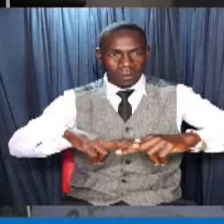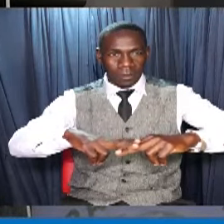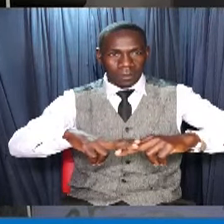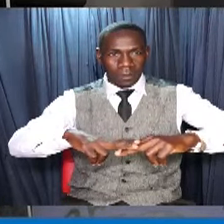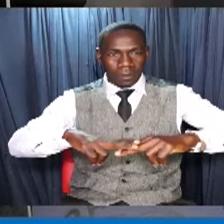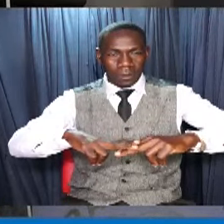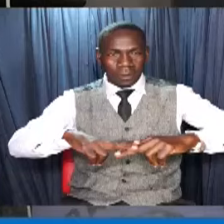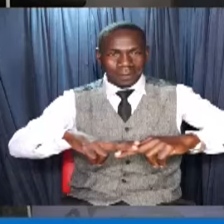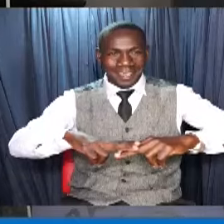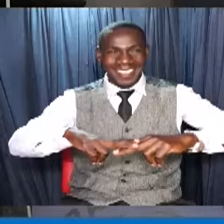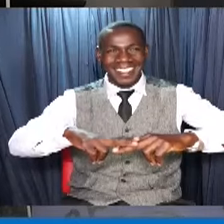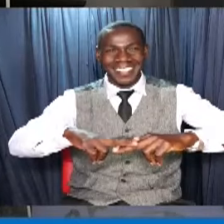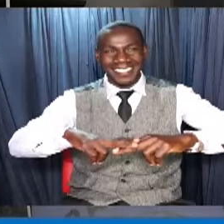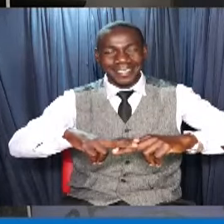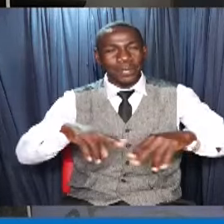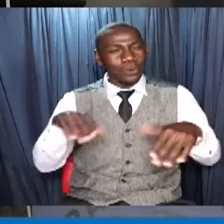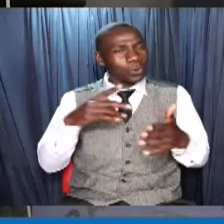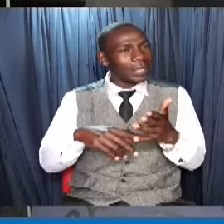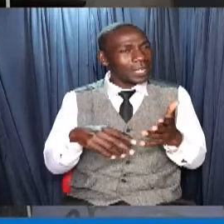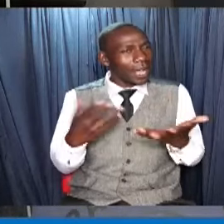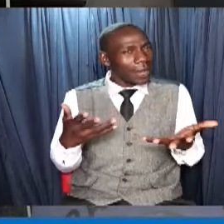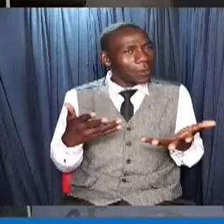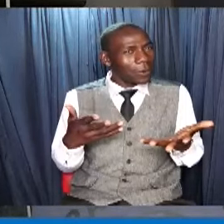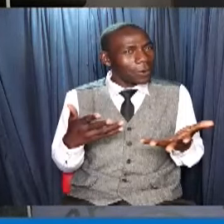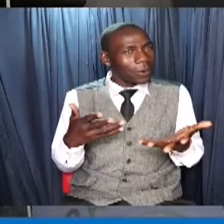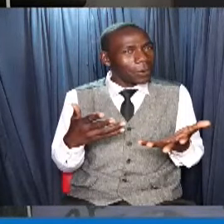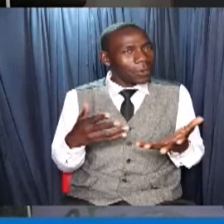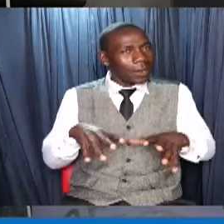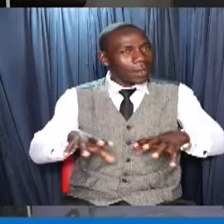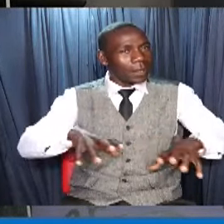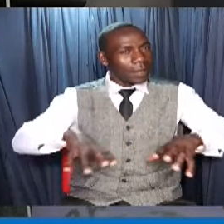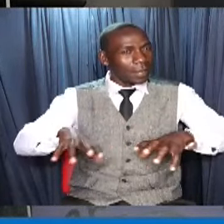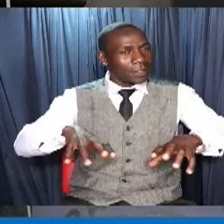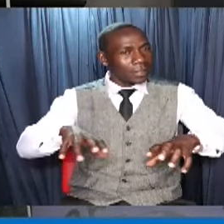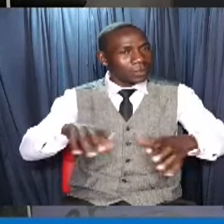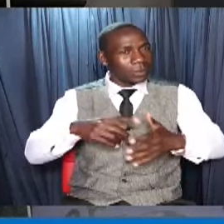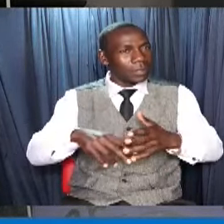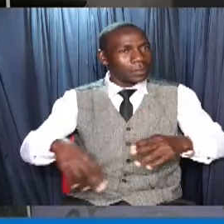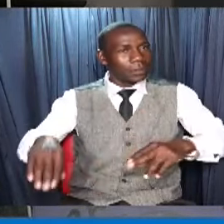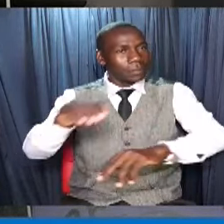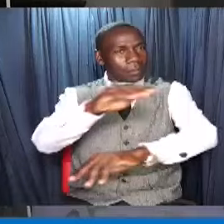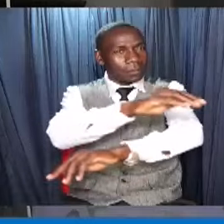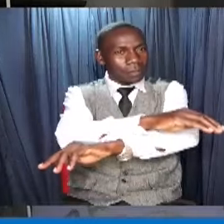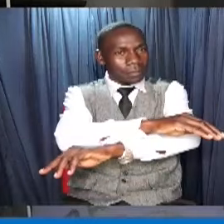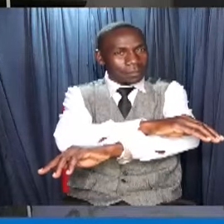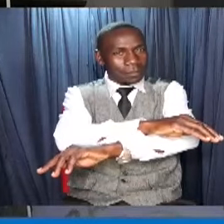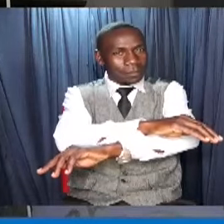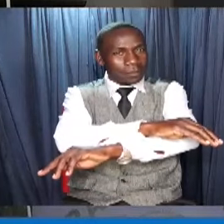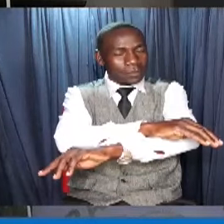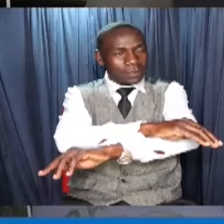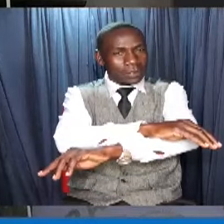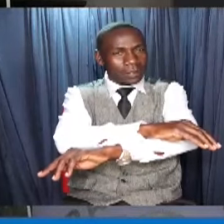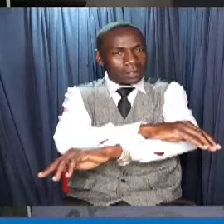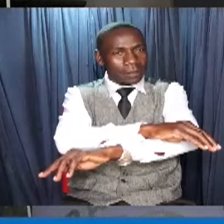wanafanyaje wewe? Simama wanafanyaje? Hata duruma yako. Wanafanyaje wanaweka miguu hivi? So the legs are